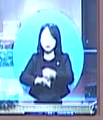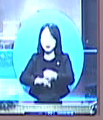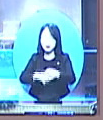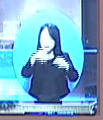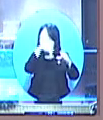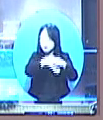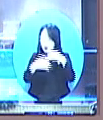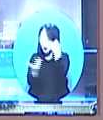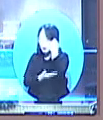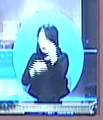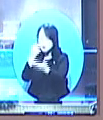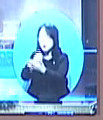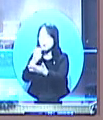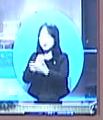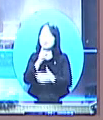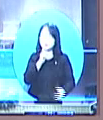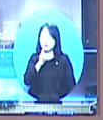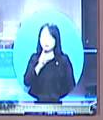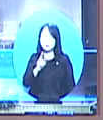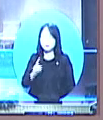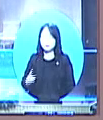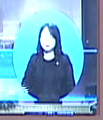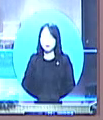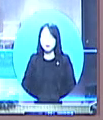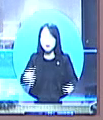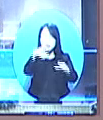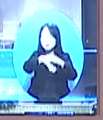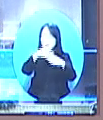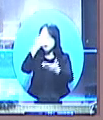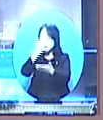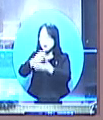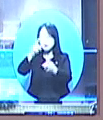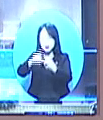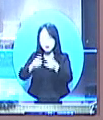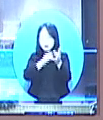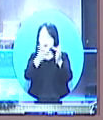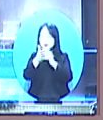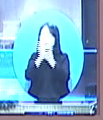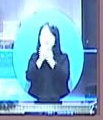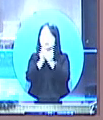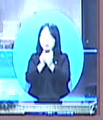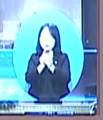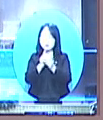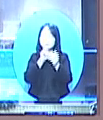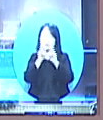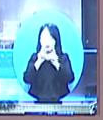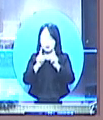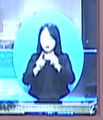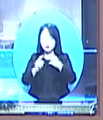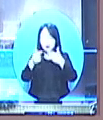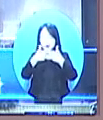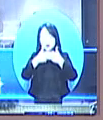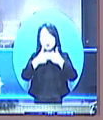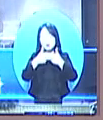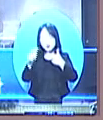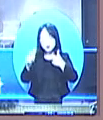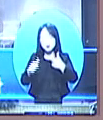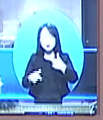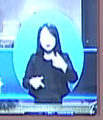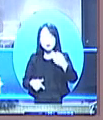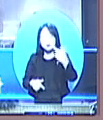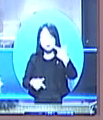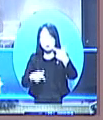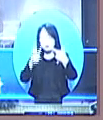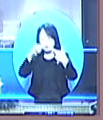거두는 법칙이라고 말씀합니다. 신고 거두는 법칙에 대해서 예수님께서 친히 말씀하셨습니다. 누가복음 6장